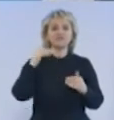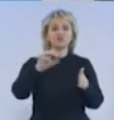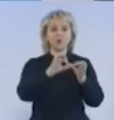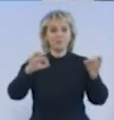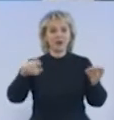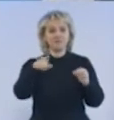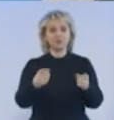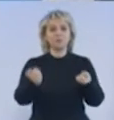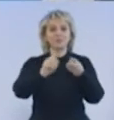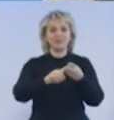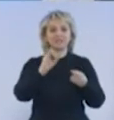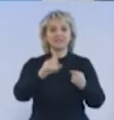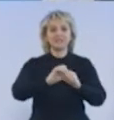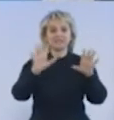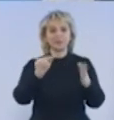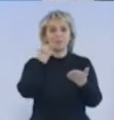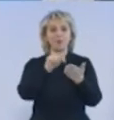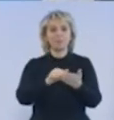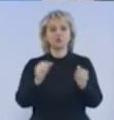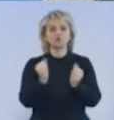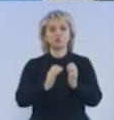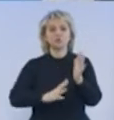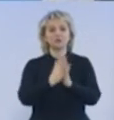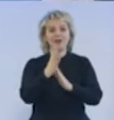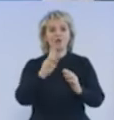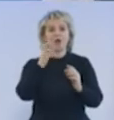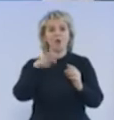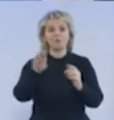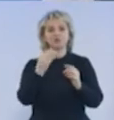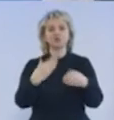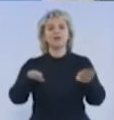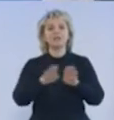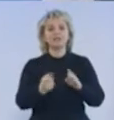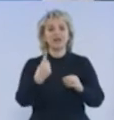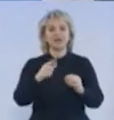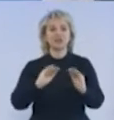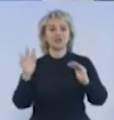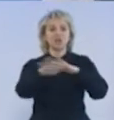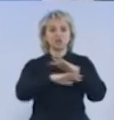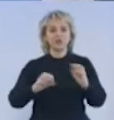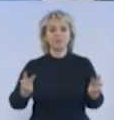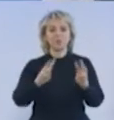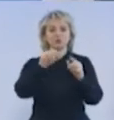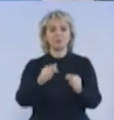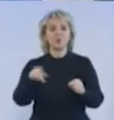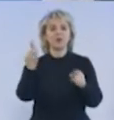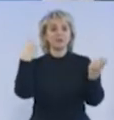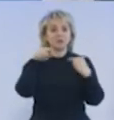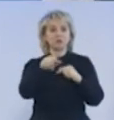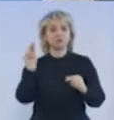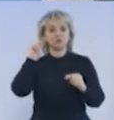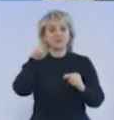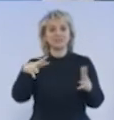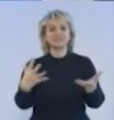Высоковольтные провода перехлестнулись, и искры попали на сухую траву и камыш. Так возник ландшафтный пожар по сценарию областных